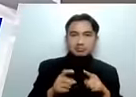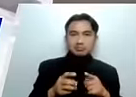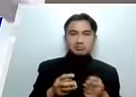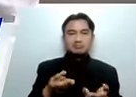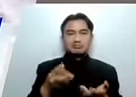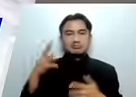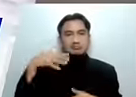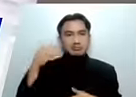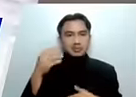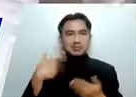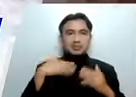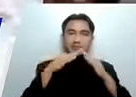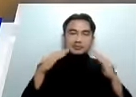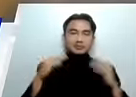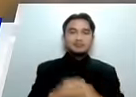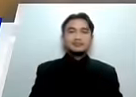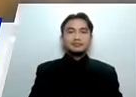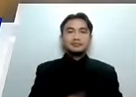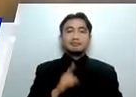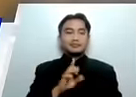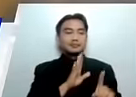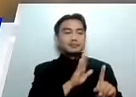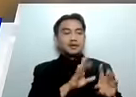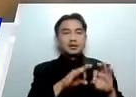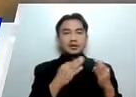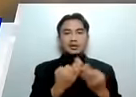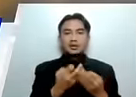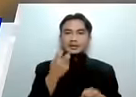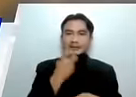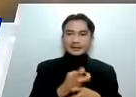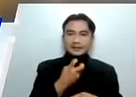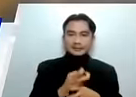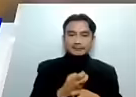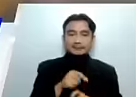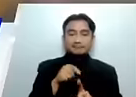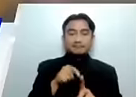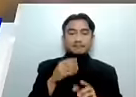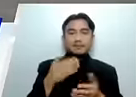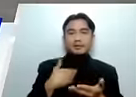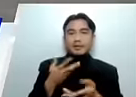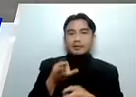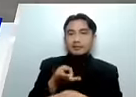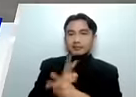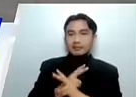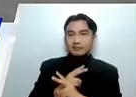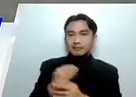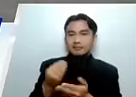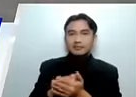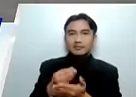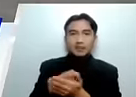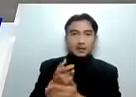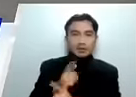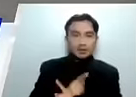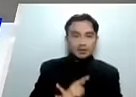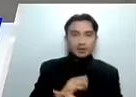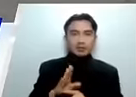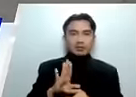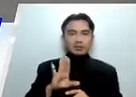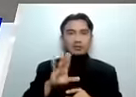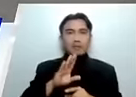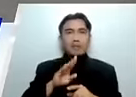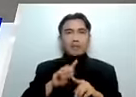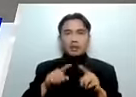matinding pangangailangan ng pamilya, nangutang naman si Irene sa bangko. Pero ang pansamantalang kaluwagan, may kapalit